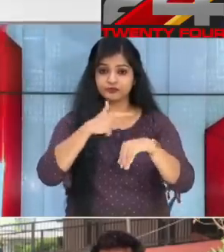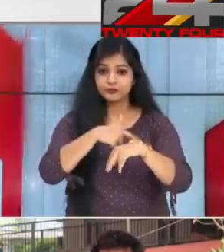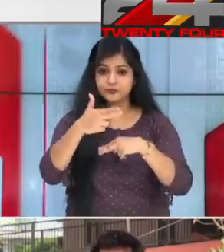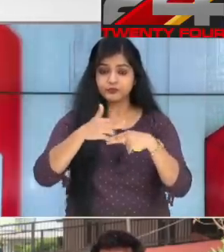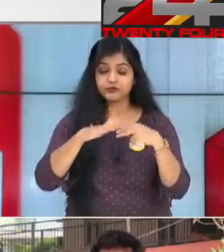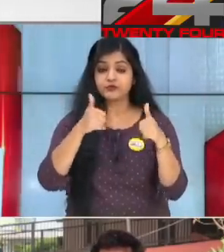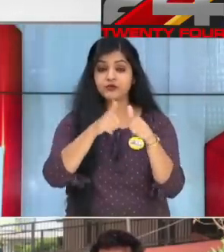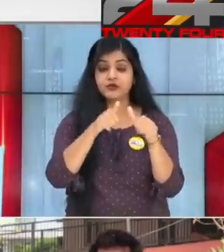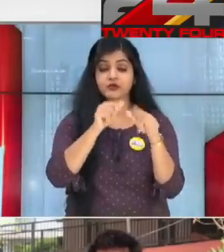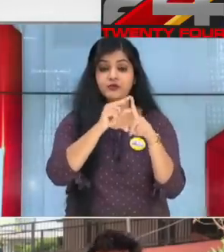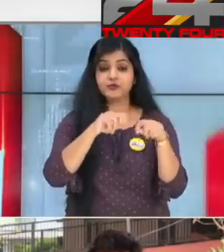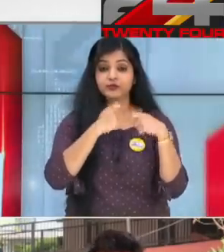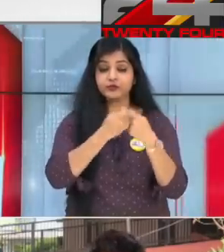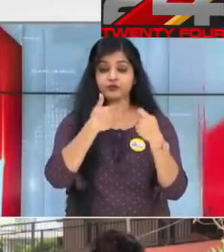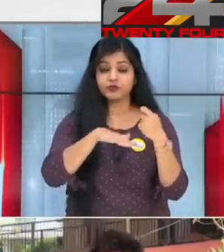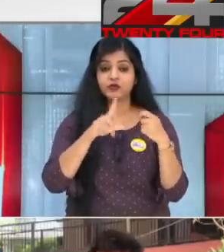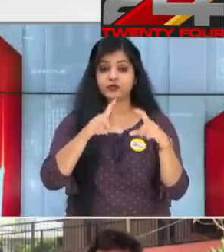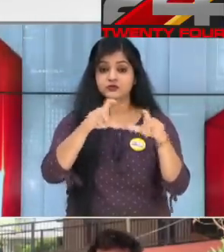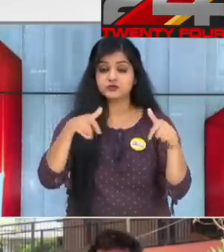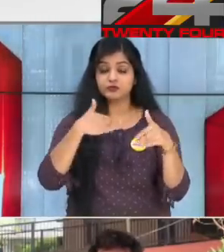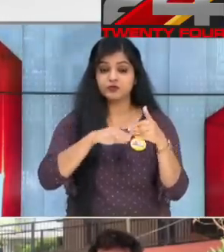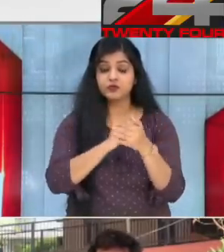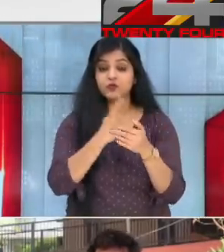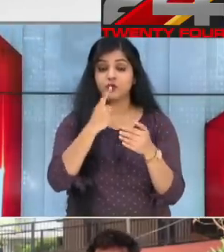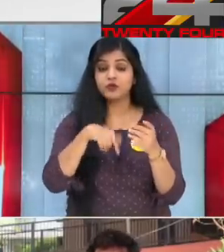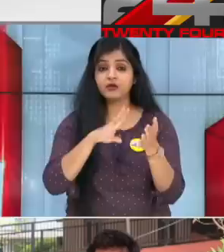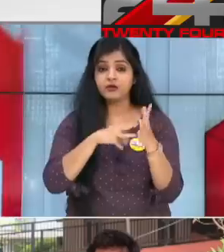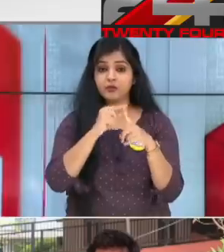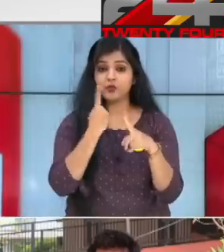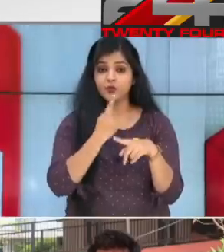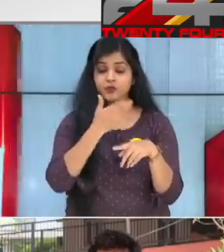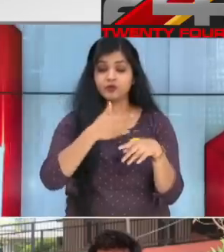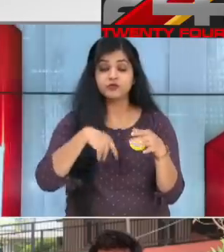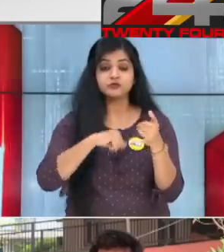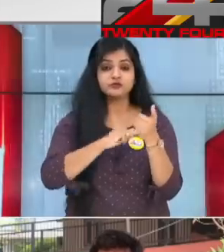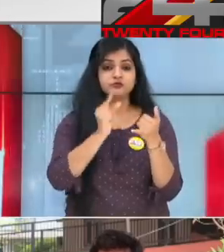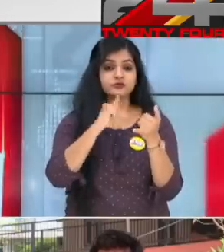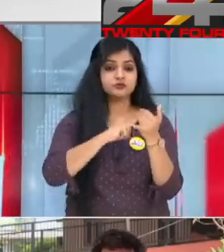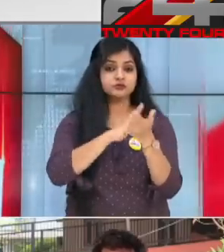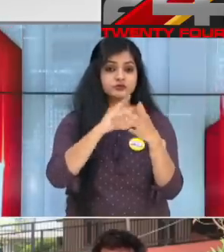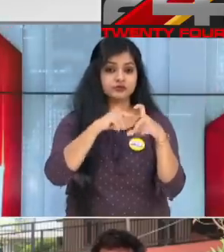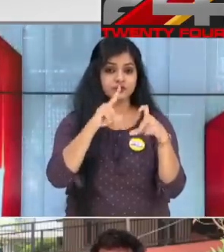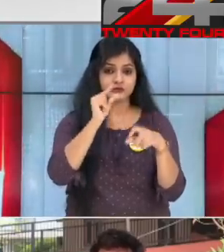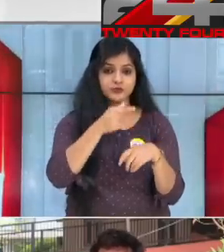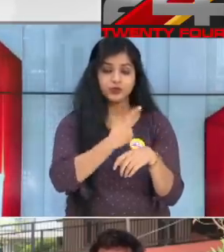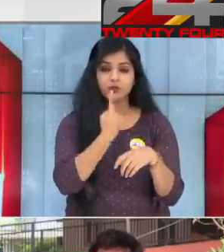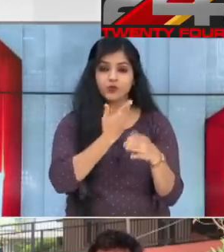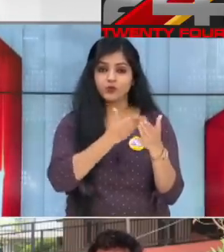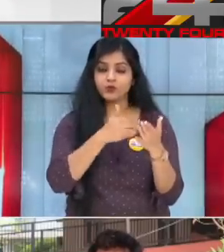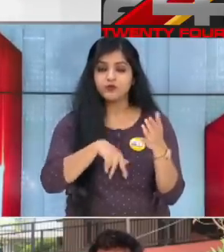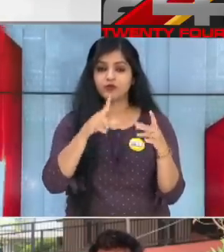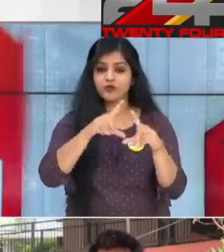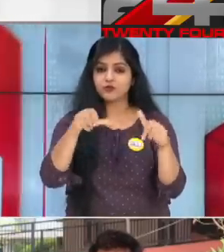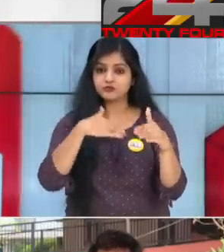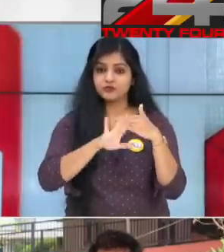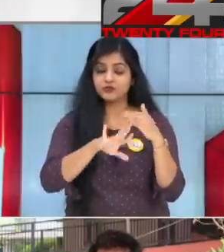ഇപ്പോൾ ആം ആദ്മി പാർട്ടിയിൽ ലോക്സഭയിലെ നിലവിലെ ഏക MP അതാണ് സുശീൽ കുമാർ റിങ്കു. ആ സുശീൽ കുമാർ റിങ്കു ഇപ്പോൾ BJPയിലേക്ക് ചേർന്നിരിക്കുകയാണ്. ജലന്ധറിൽ